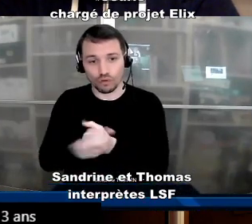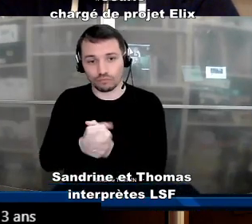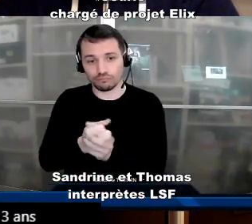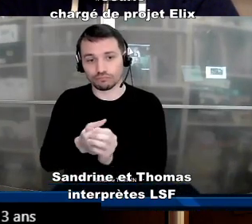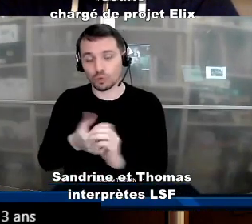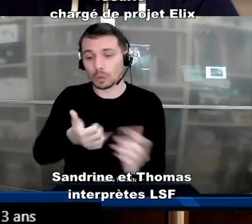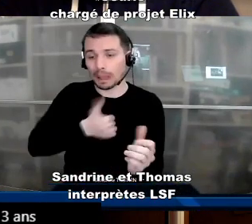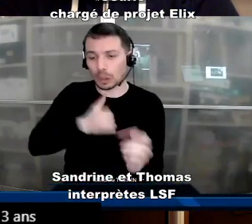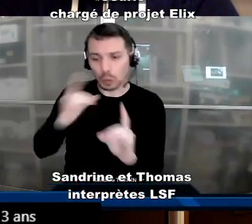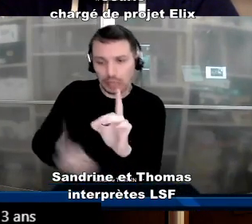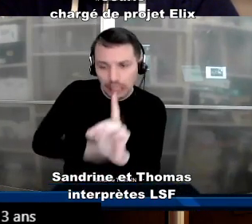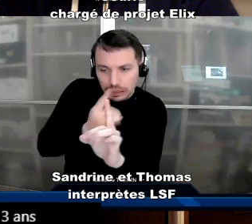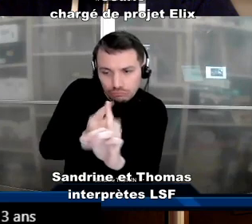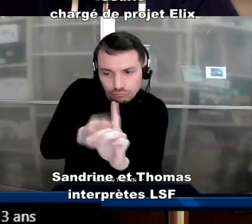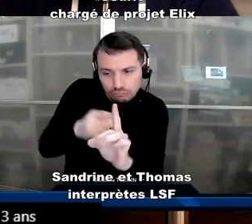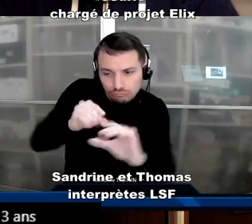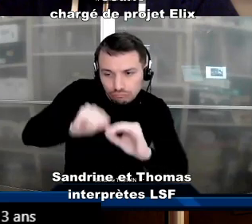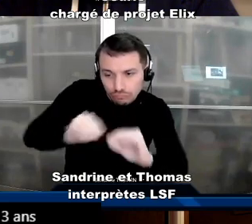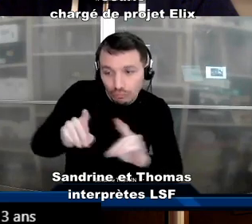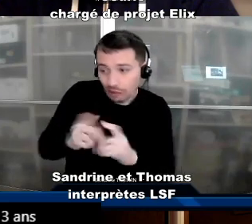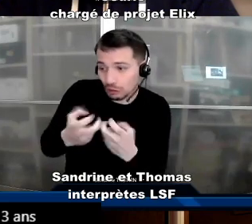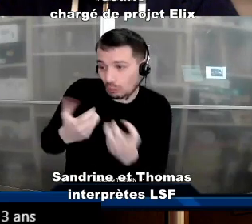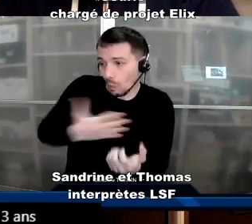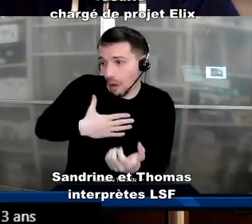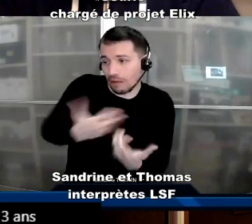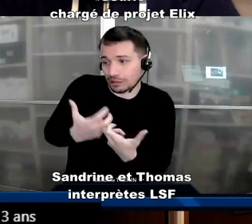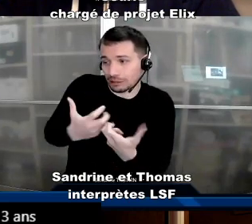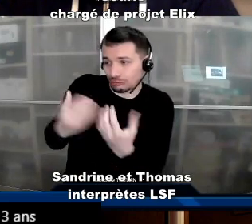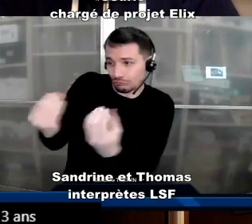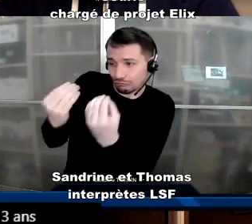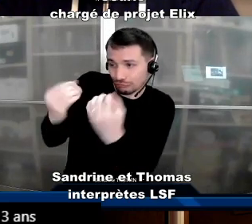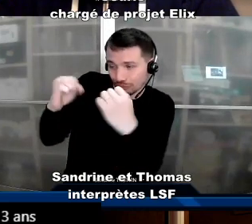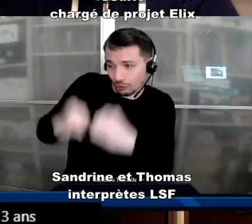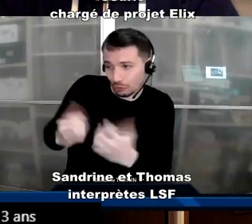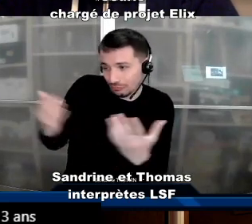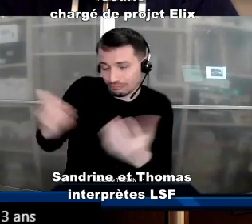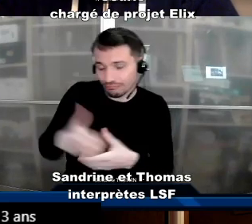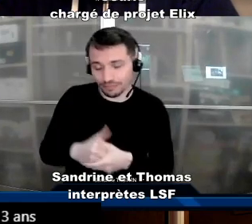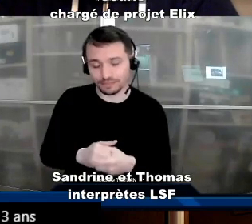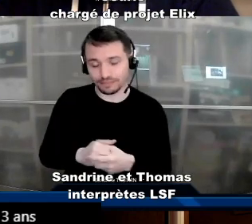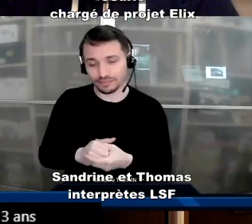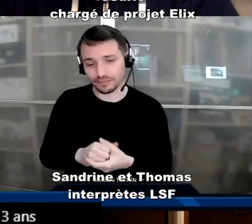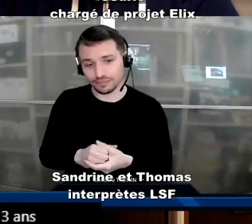particuliers à des personnes comme moi, voilà, des particuliers.